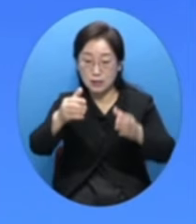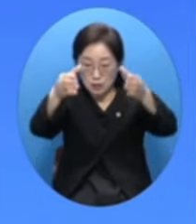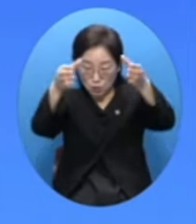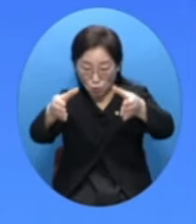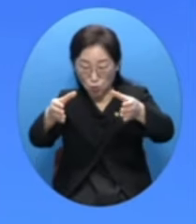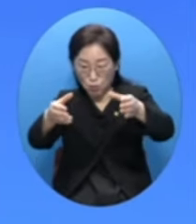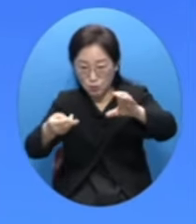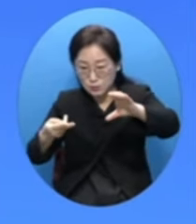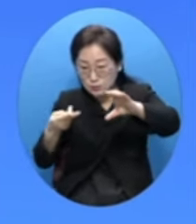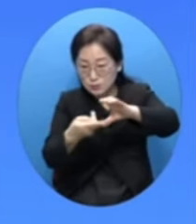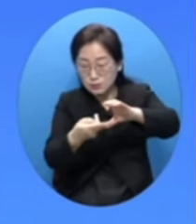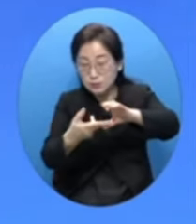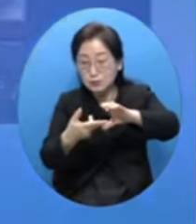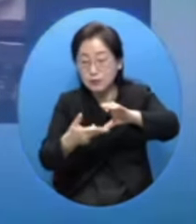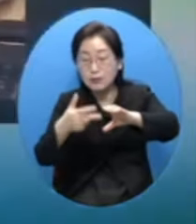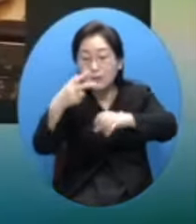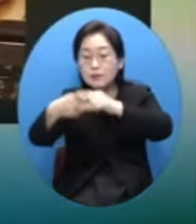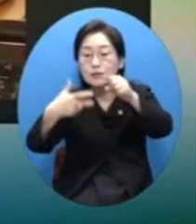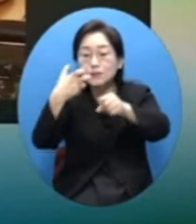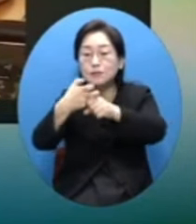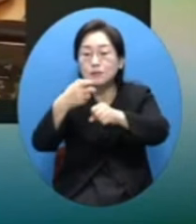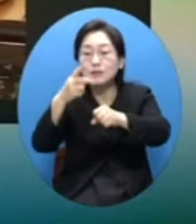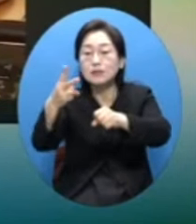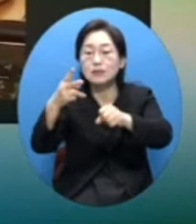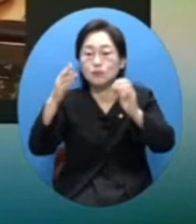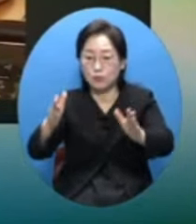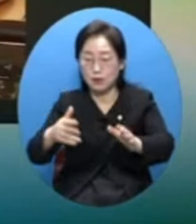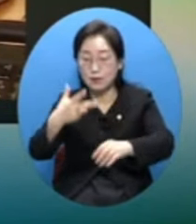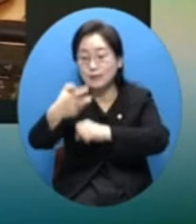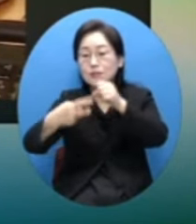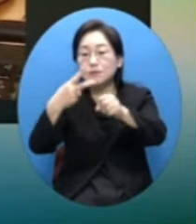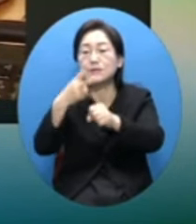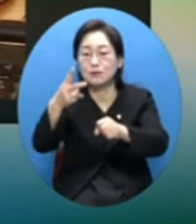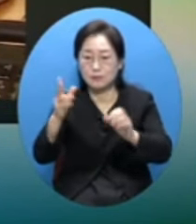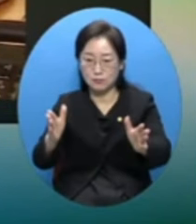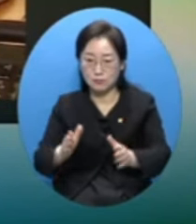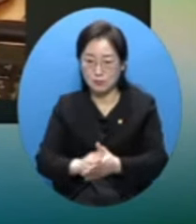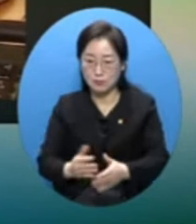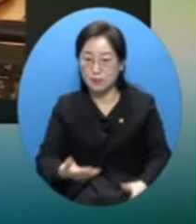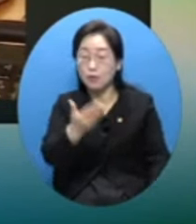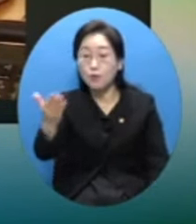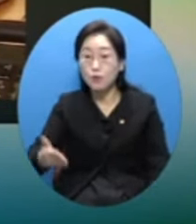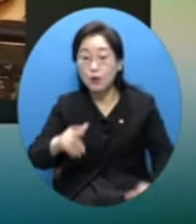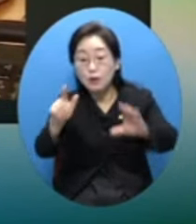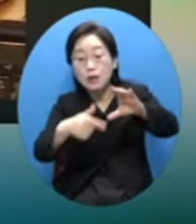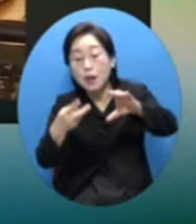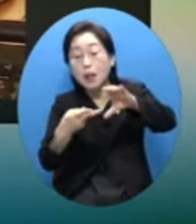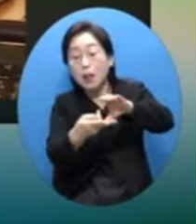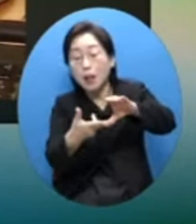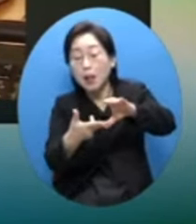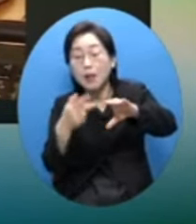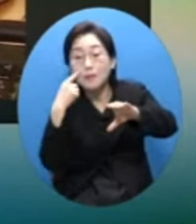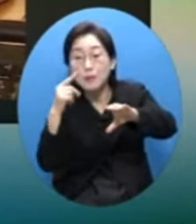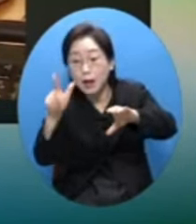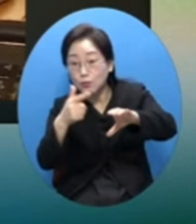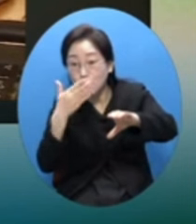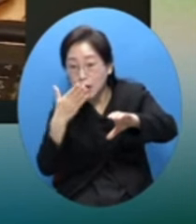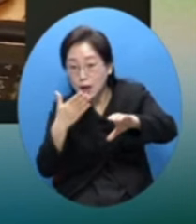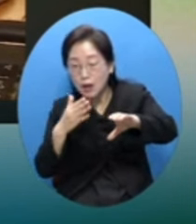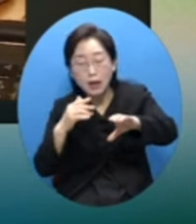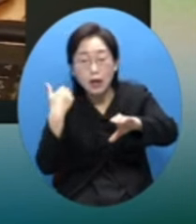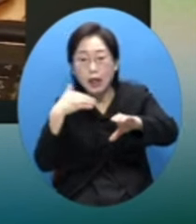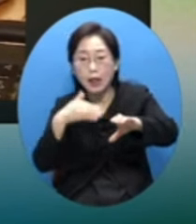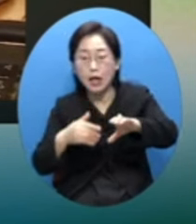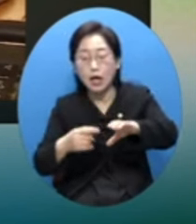통속에서 72년을 살았습니다 72년을 살았습니다 여러분 저기 들어가서 하루반 있어 버어 하루 있겠습니까 한